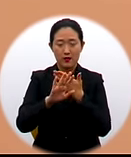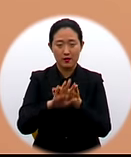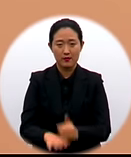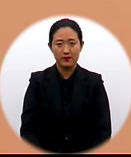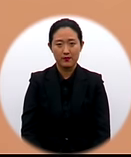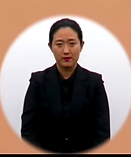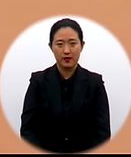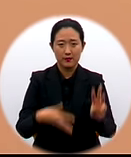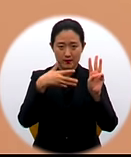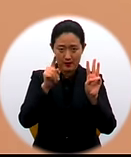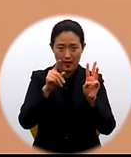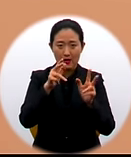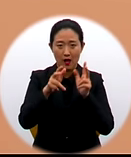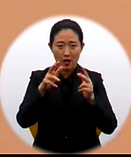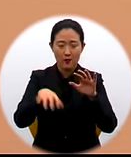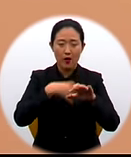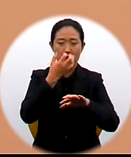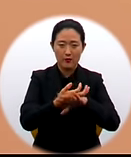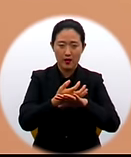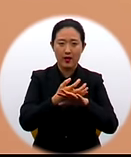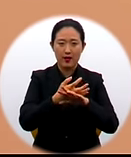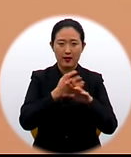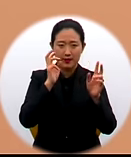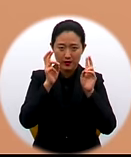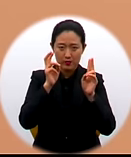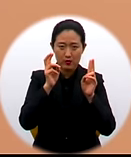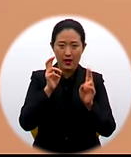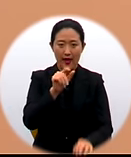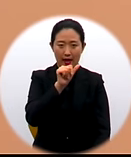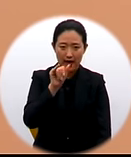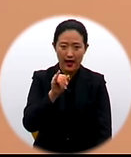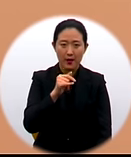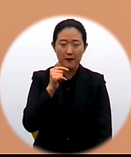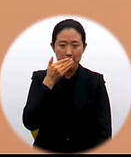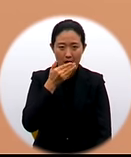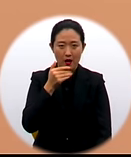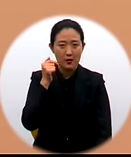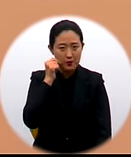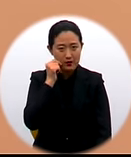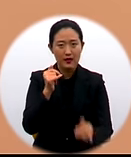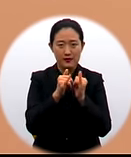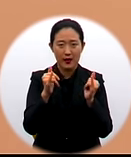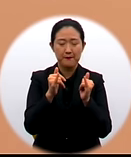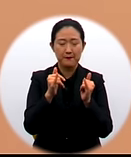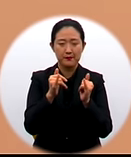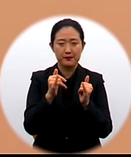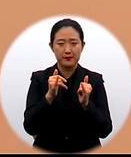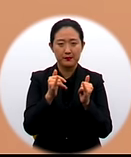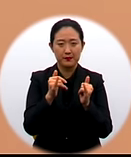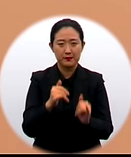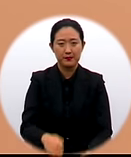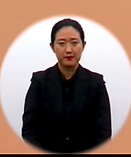때문이죠. 이렇게 시대의 변화에 따라서 인재상이 달라지는데요. 3차 산업혁명과 AI가 도입되면서